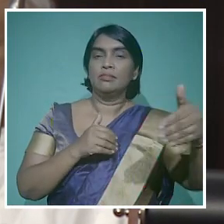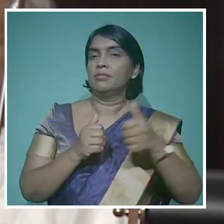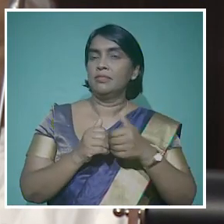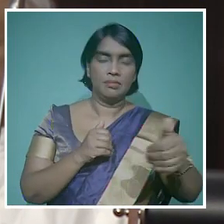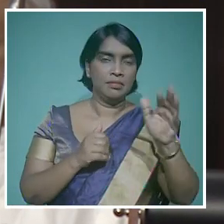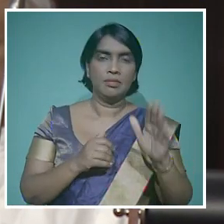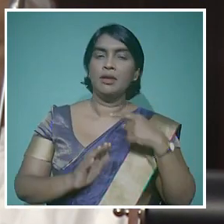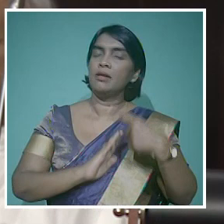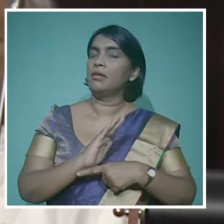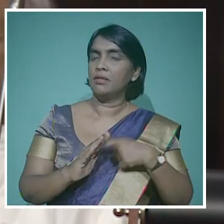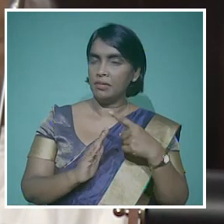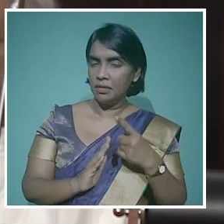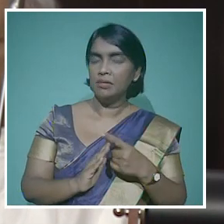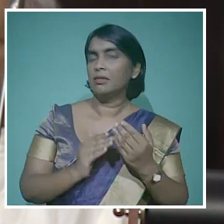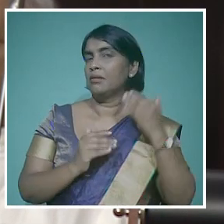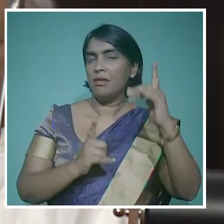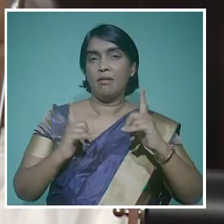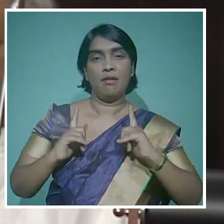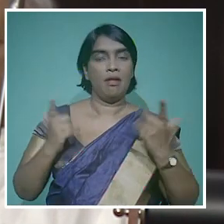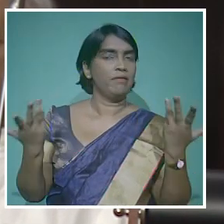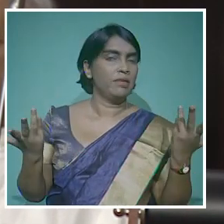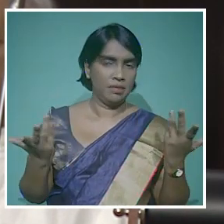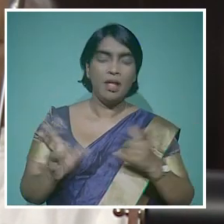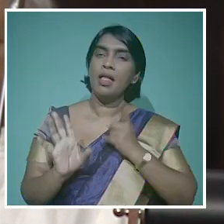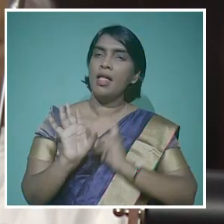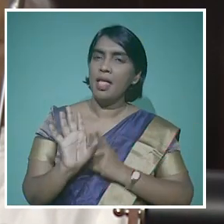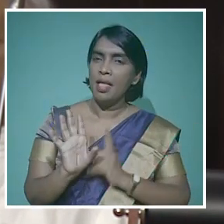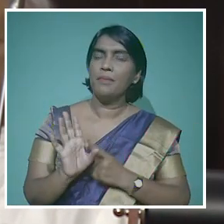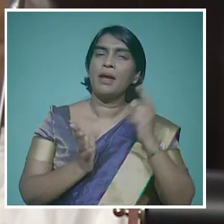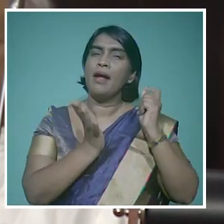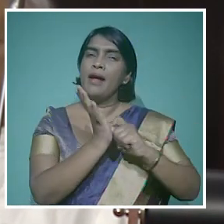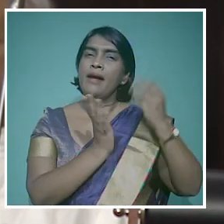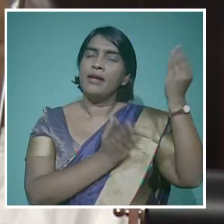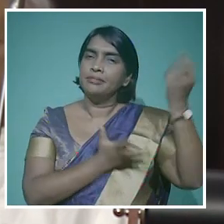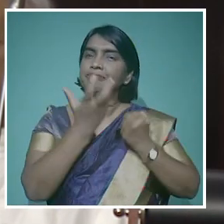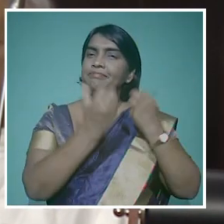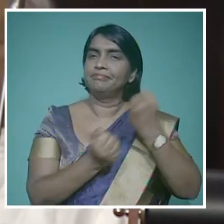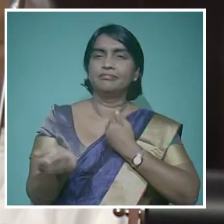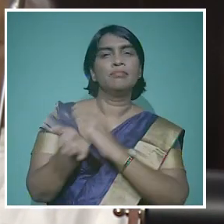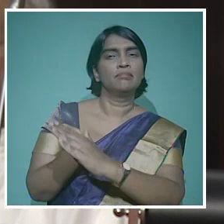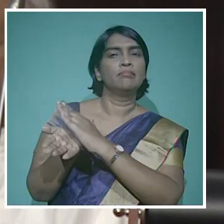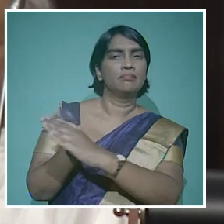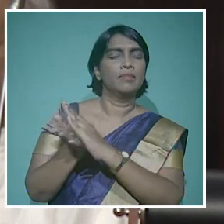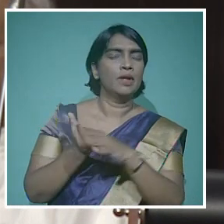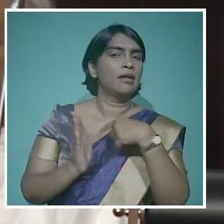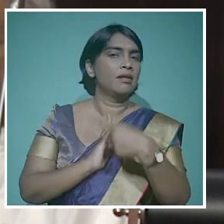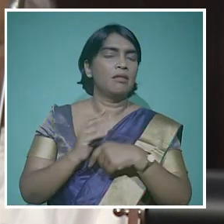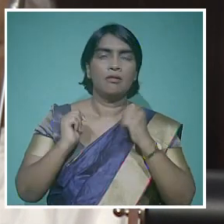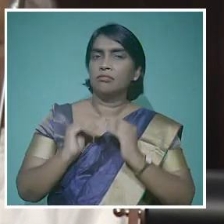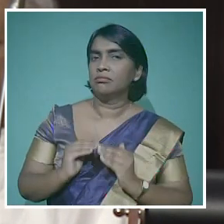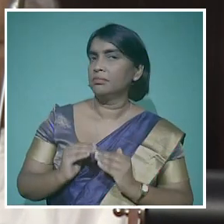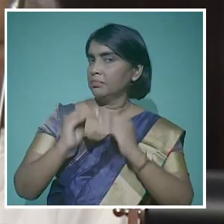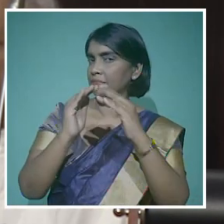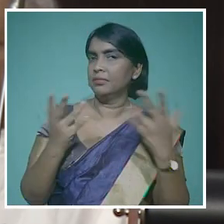යෑමෙන් රටට අනාගතයක් නැහැ. හැමදාමත් අනුන්ට ණය වෙමින් සහන ලබා දුන්නා කියා රට ඇතිවෙන සුගතියකුත්